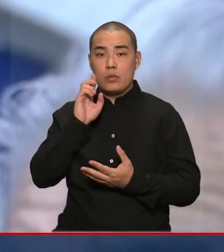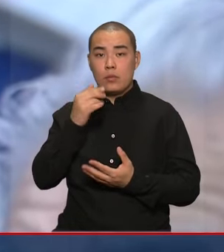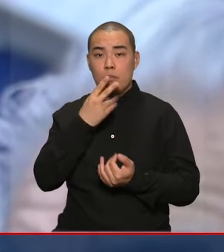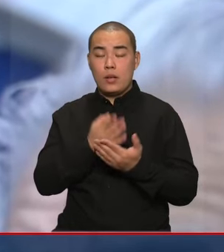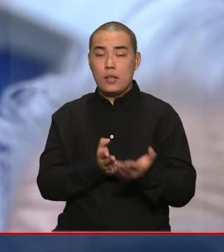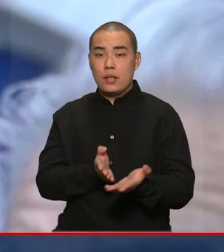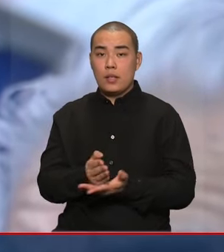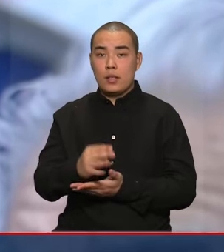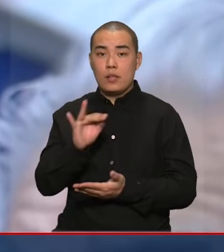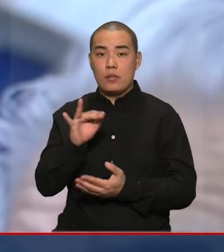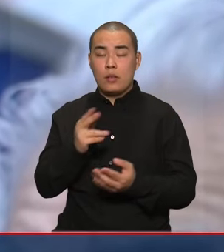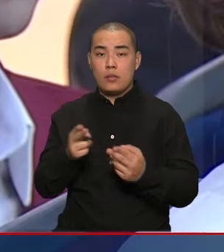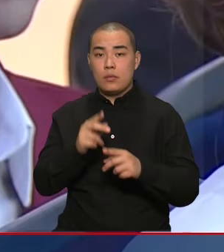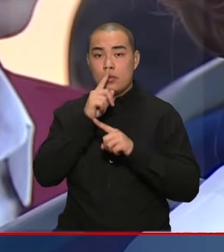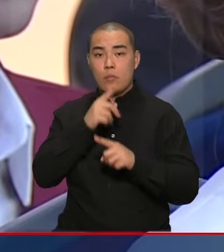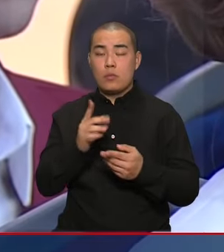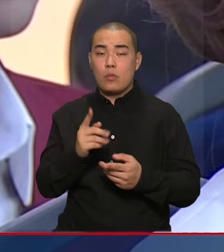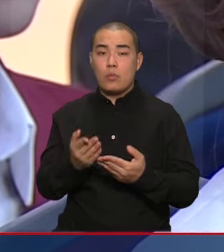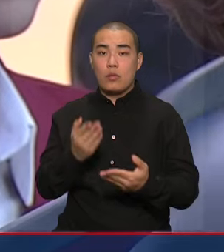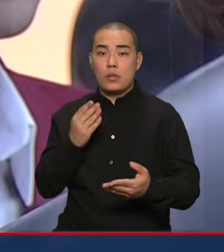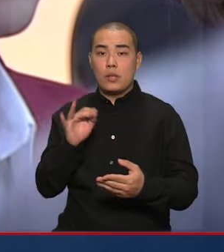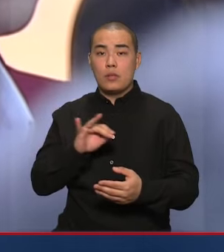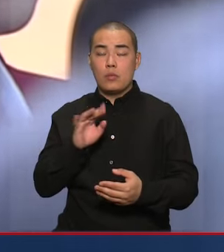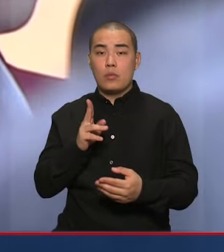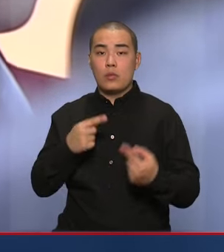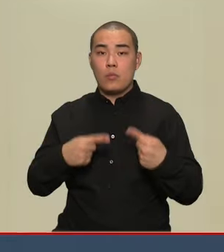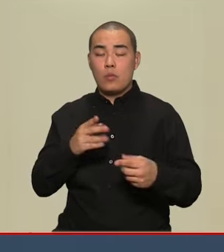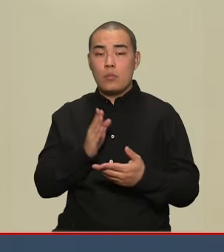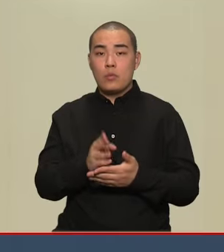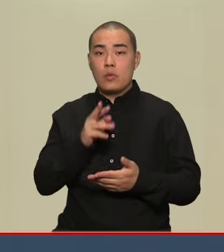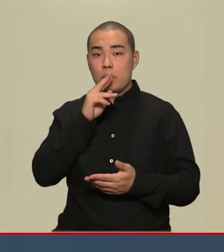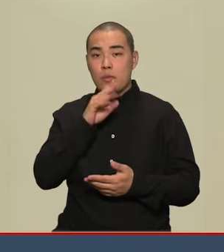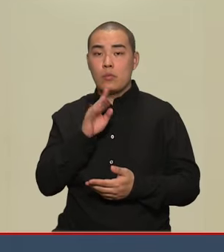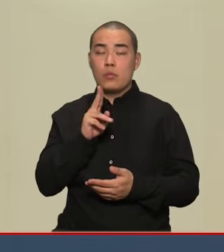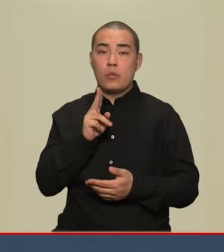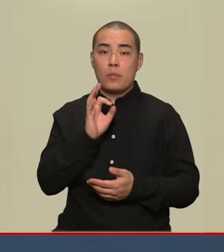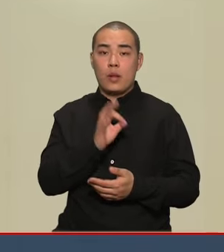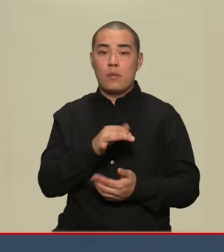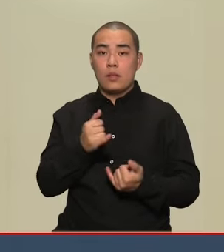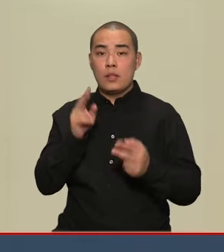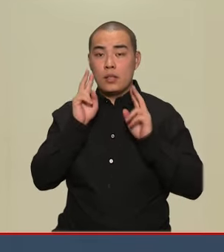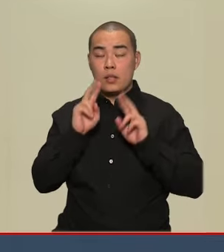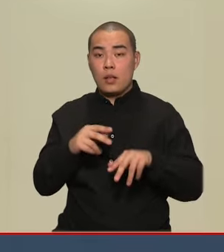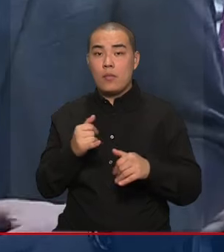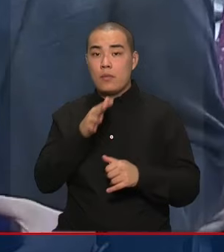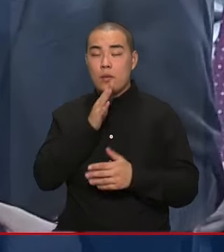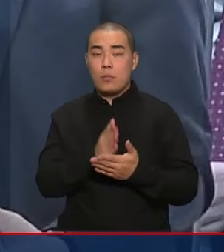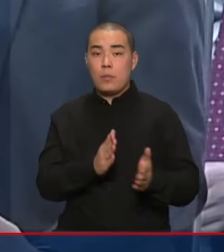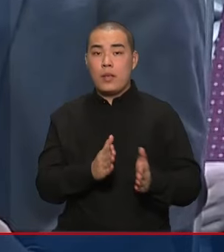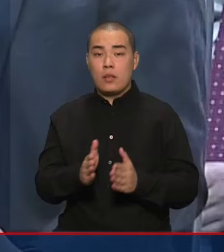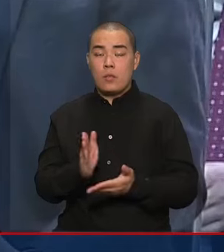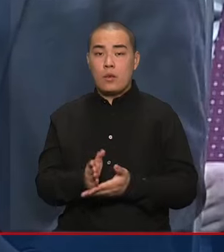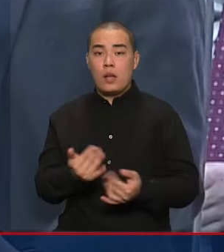историю стороной. Но и спорить о прошлом, кто прав и кто виноват, не стоит, сказал президент. Время все расставит по местам. Нам остается